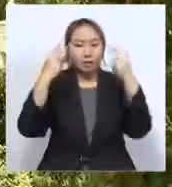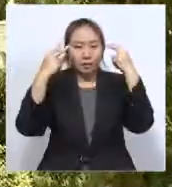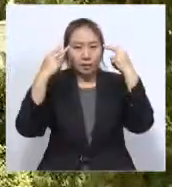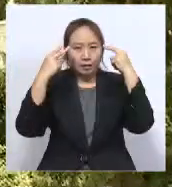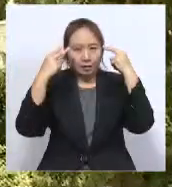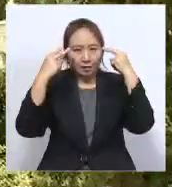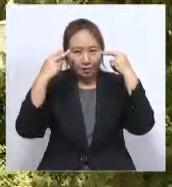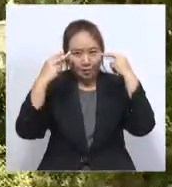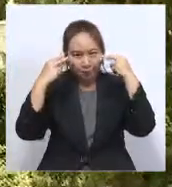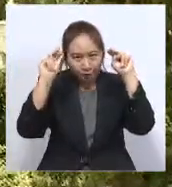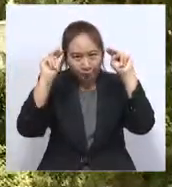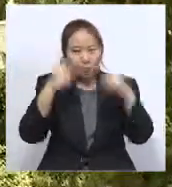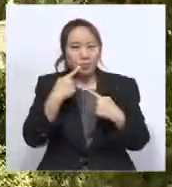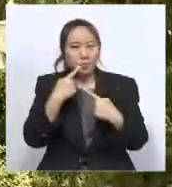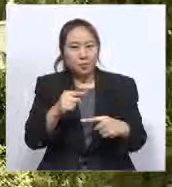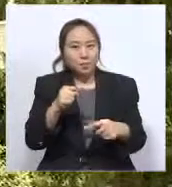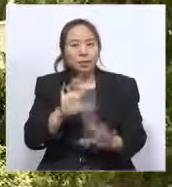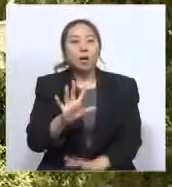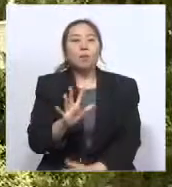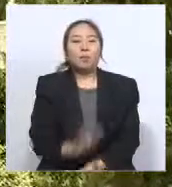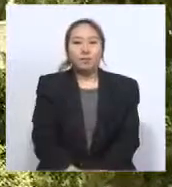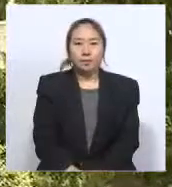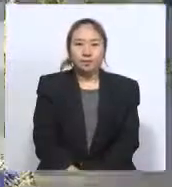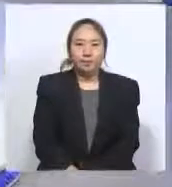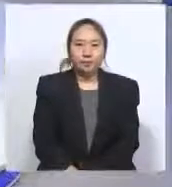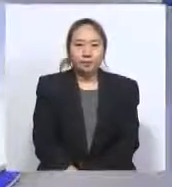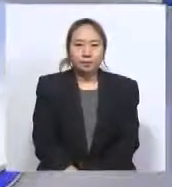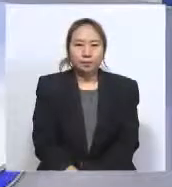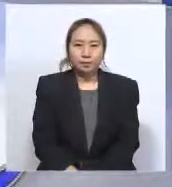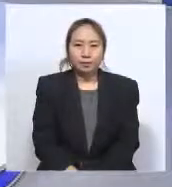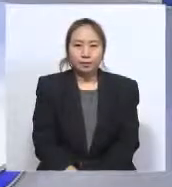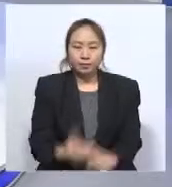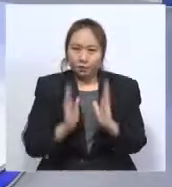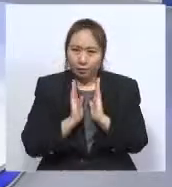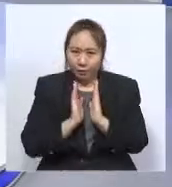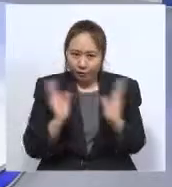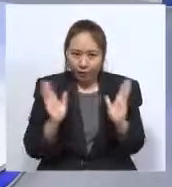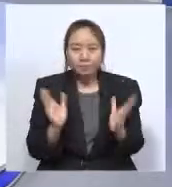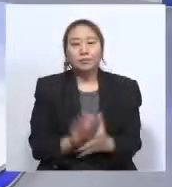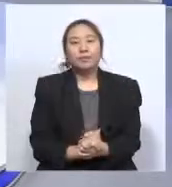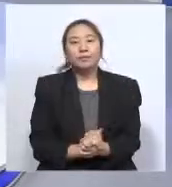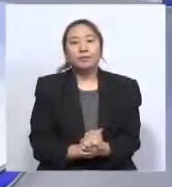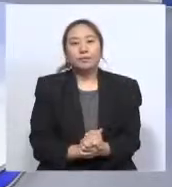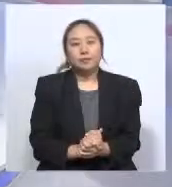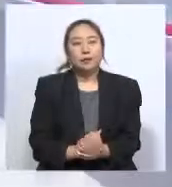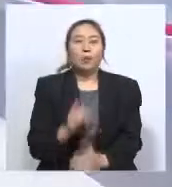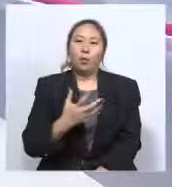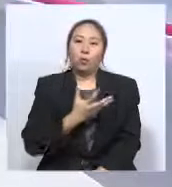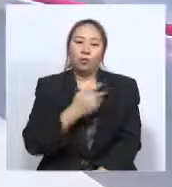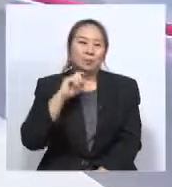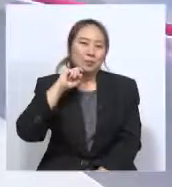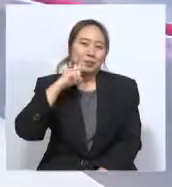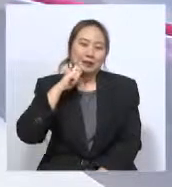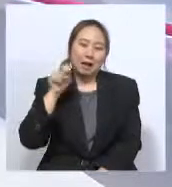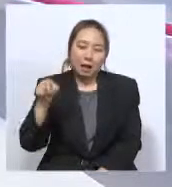ถึงคำถามในเรื่องดังกล่าวนี้ค่ะคุณสหานุคุณศิริลักษณ์คะ ขอบคุณคุณสุรดาเข็มเจริญนะคะก็ถือว่านี่อิจฉาพี่